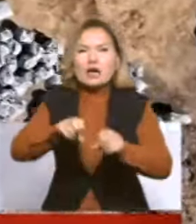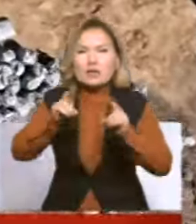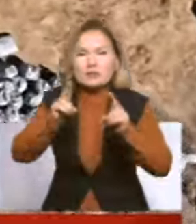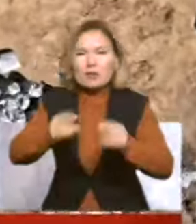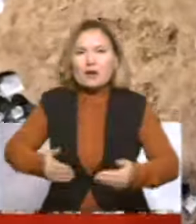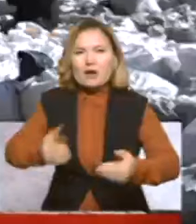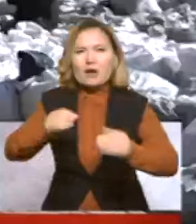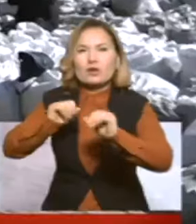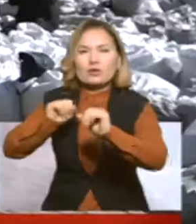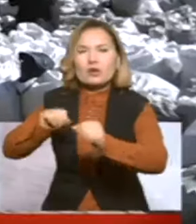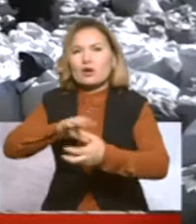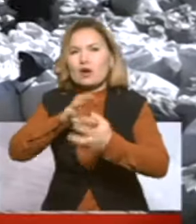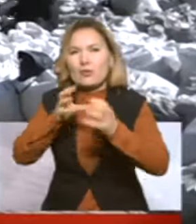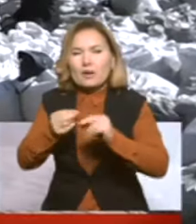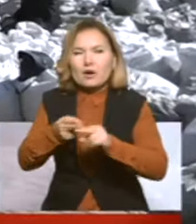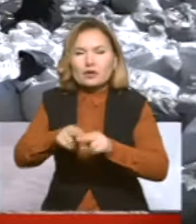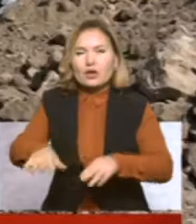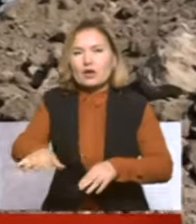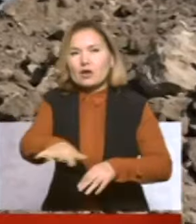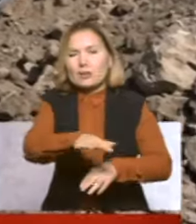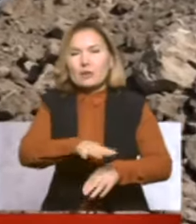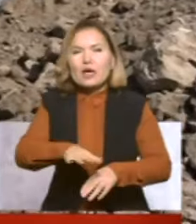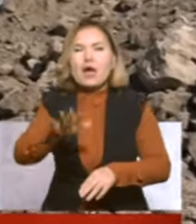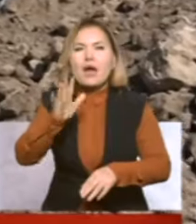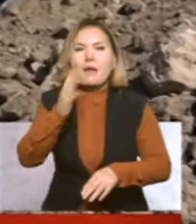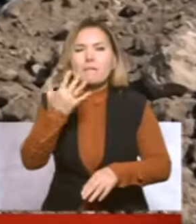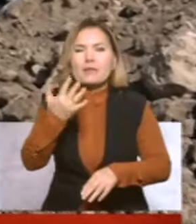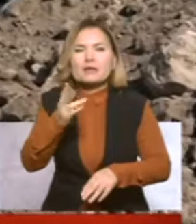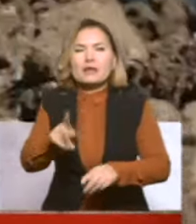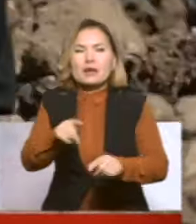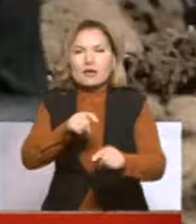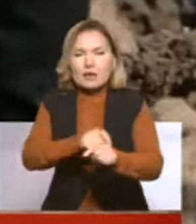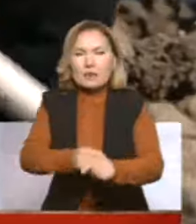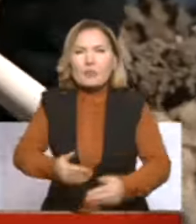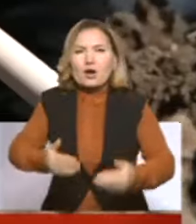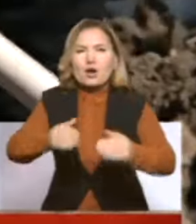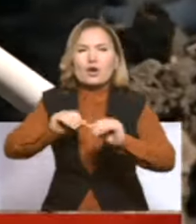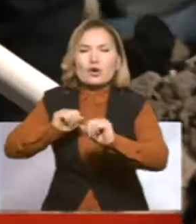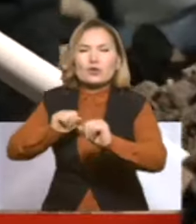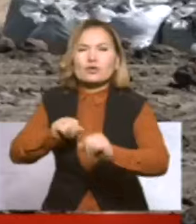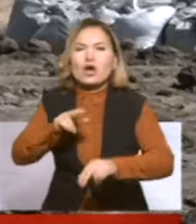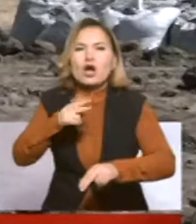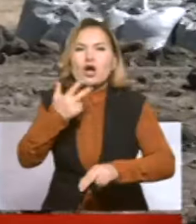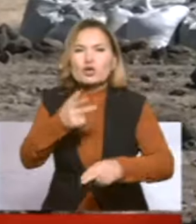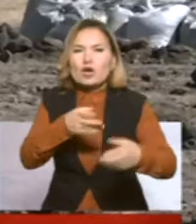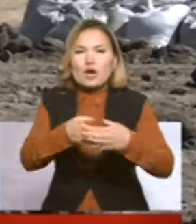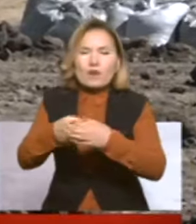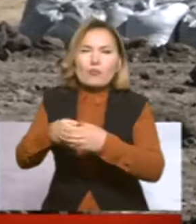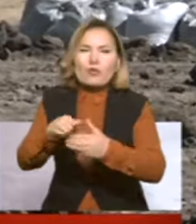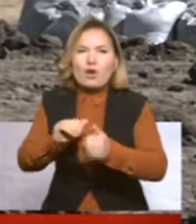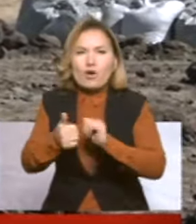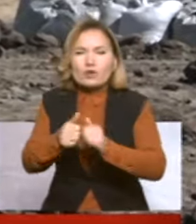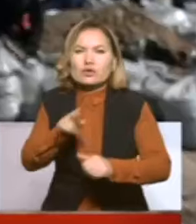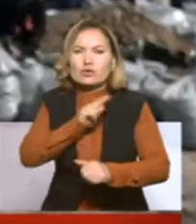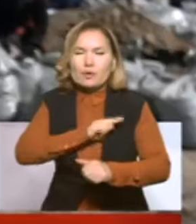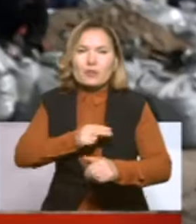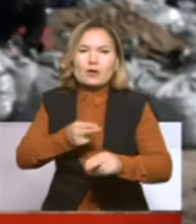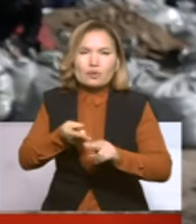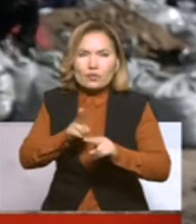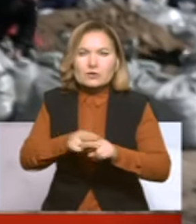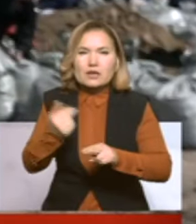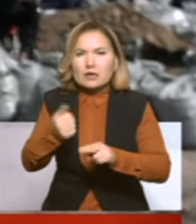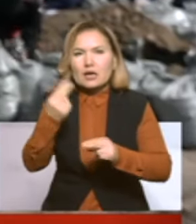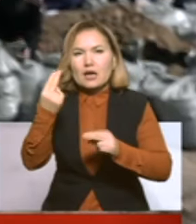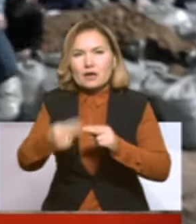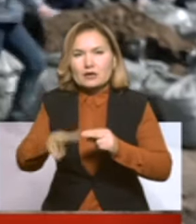қапталып, үстінен қаптар қойылмақ. Тек осы жердің өзінде 5 шақырым бөгет салынады. 3 ауысыммен жүріп жатқан жұмыс апта соңына дейін аяқталуы тиіс. Арнайы